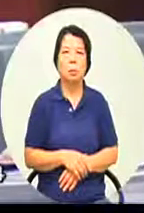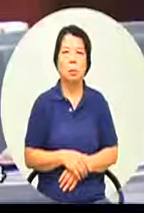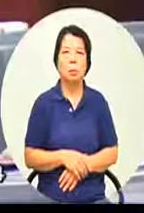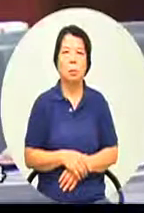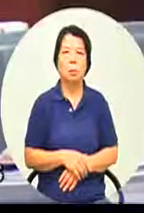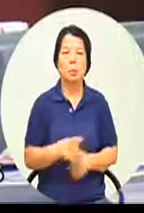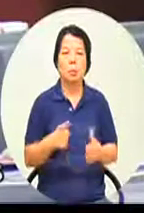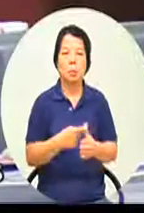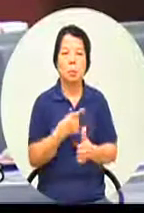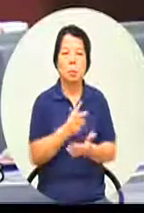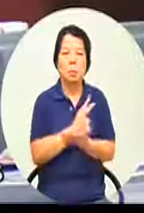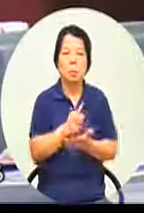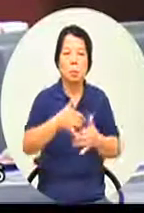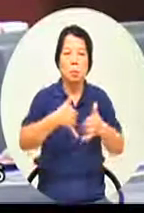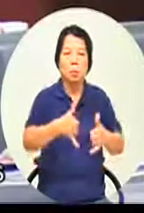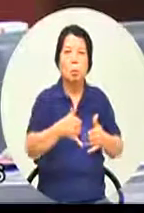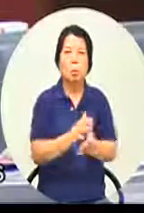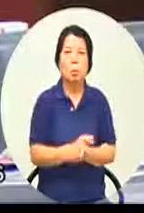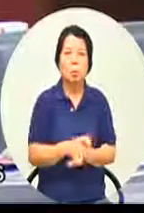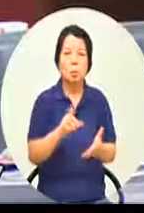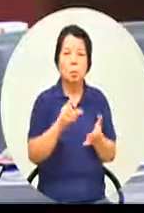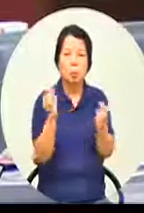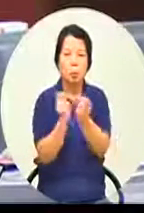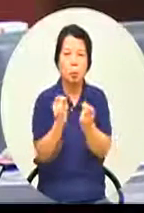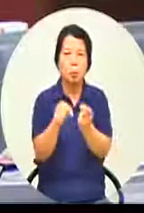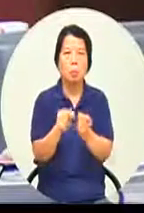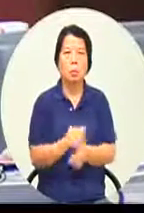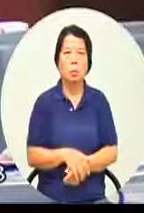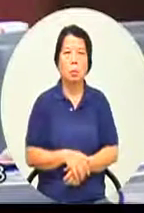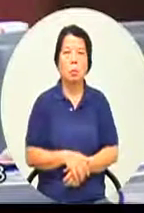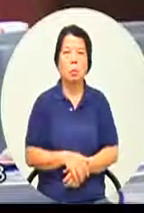先生路的这个路口，因为以前他们比较其实没盖很，大概